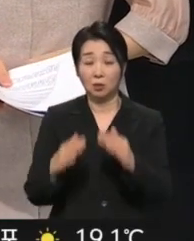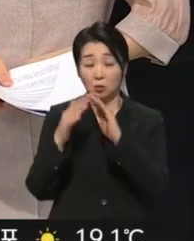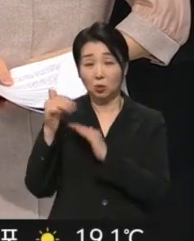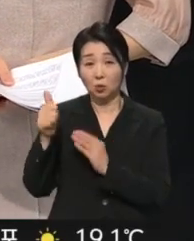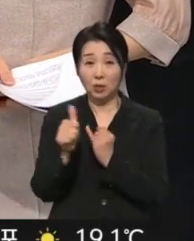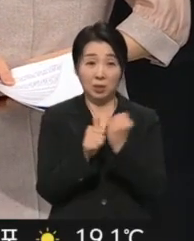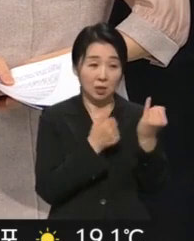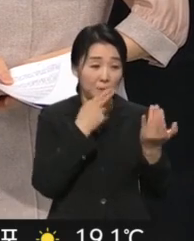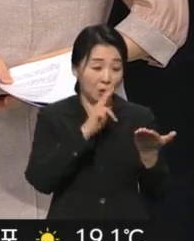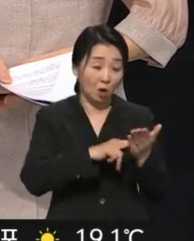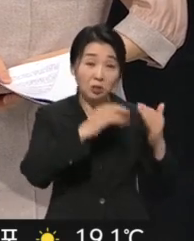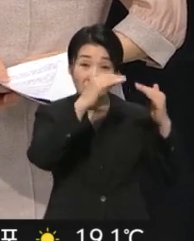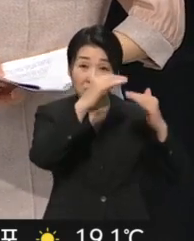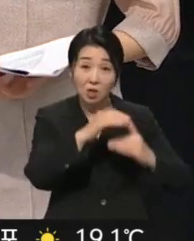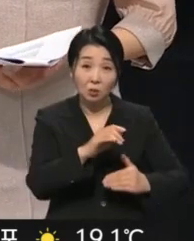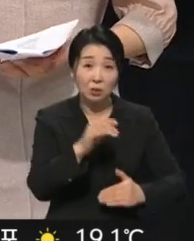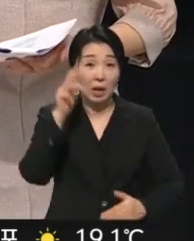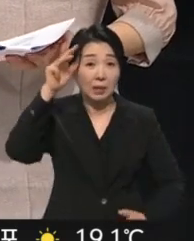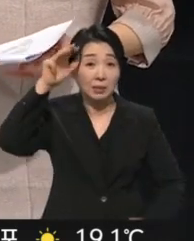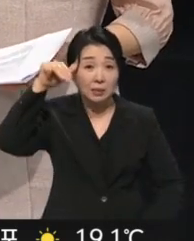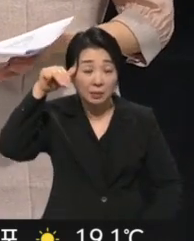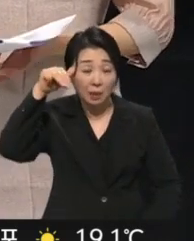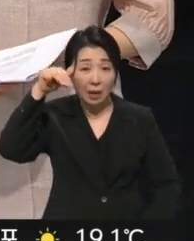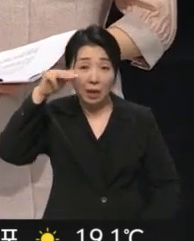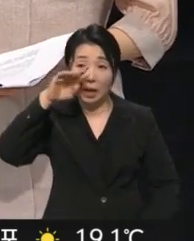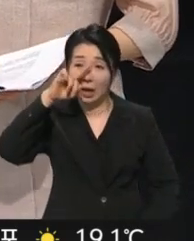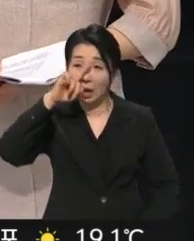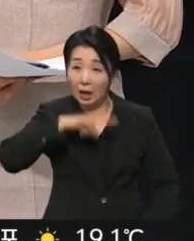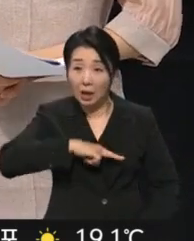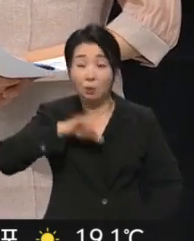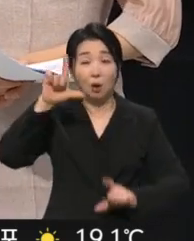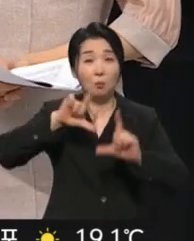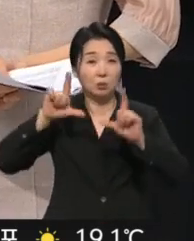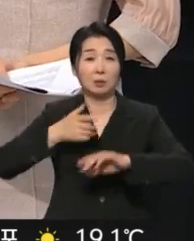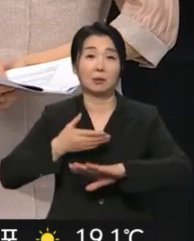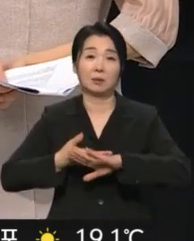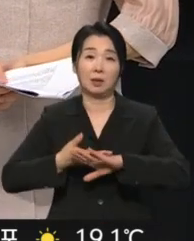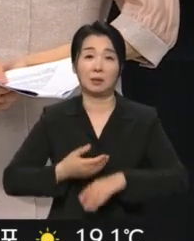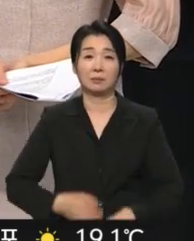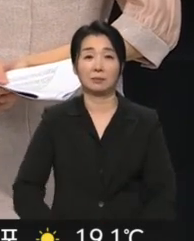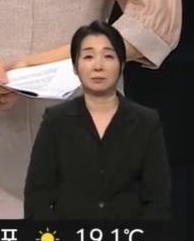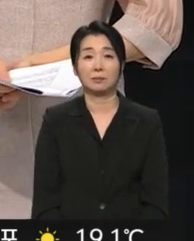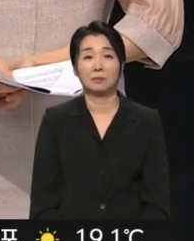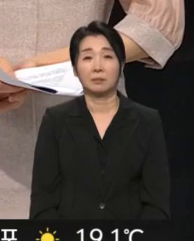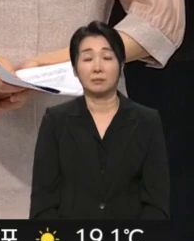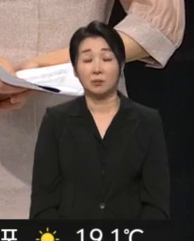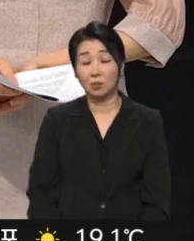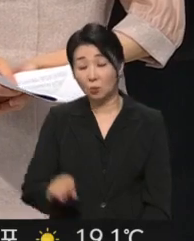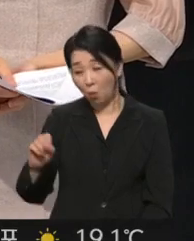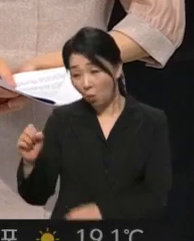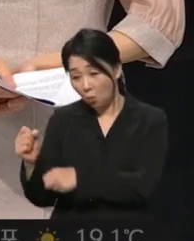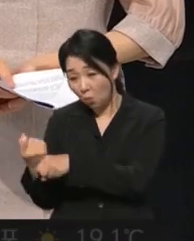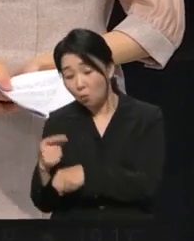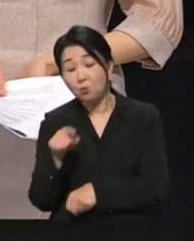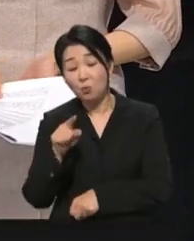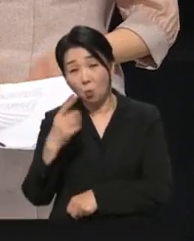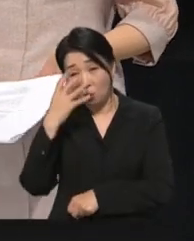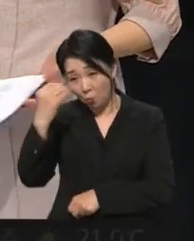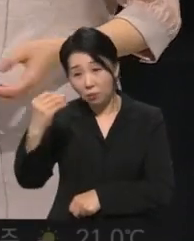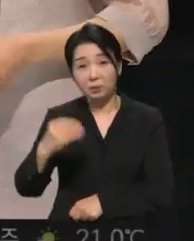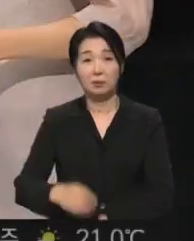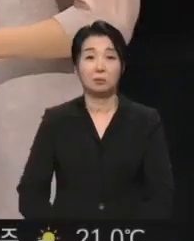씨의 편지에서 서술된 알츠하이머병이 악화된 모습과는 다른 모습으로 골프장에서 목격되기도 했는데요.